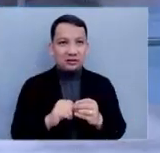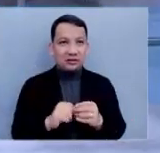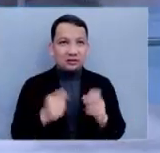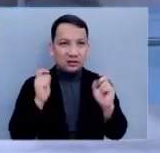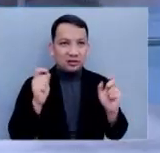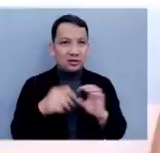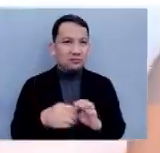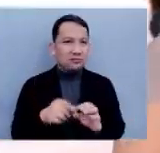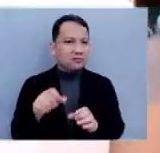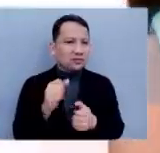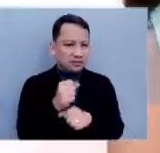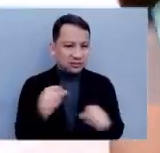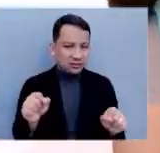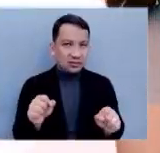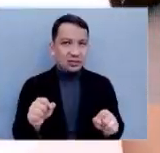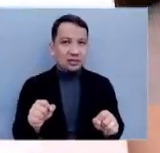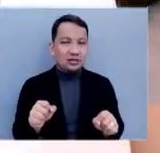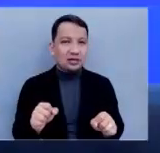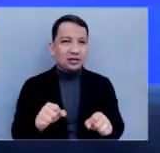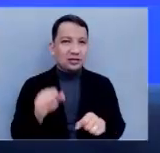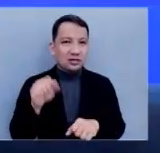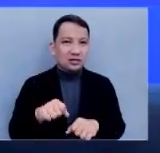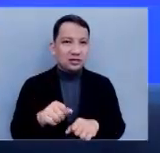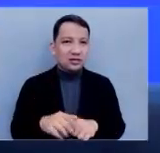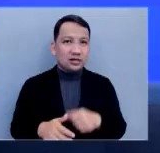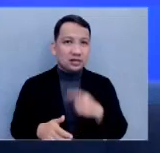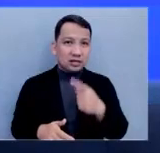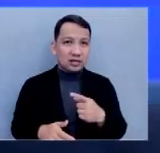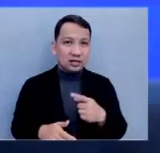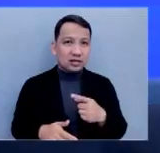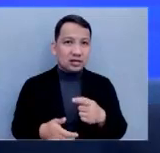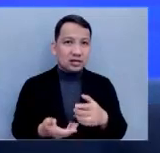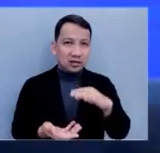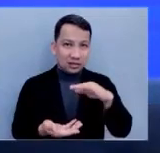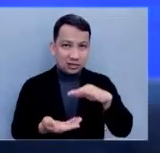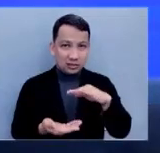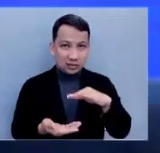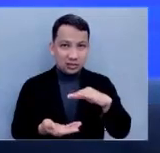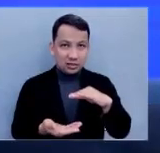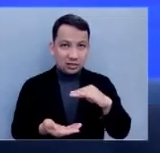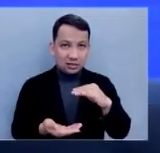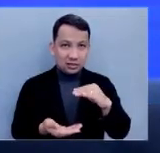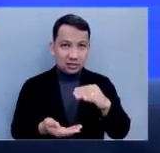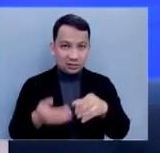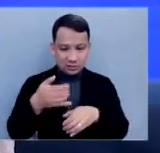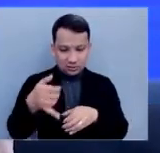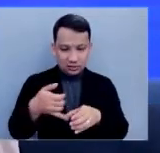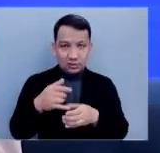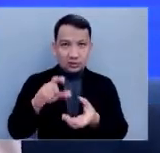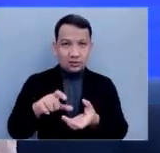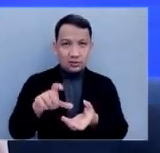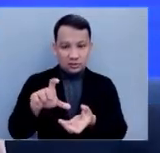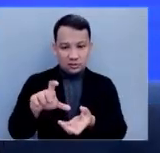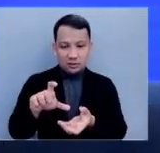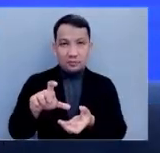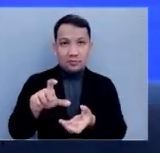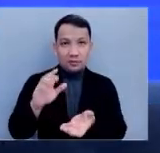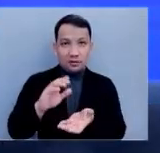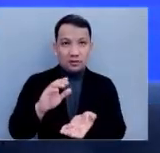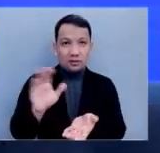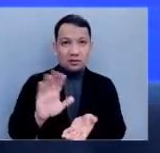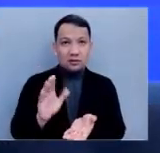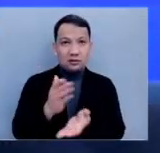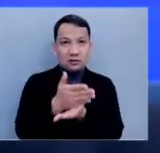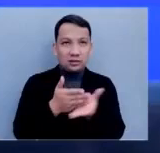yung pinaka-safe na? Actually, pwede yung mga naka-juice form at saka yung mga naka-can form. Pero ang suggestion ko, hatiin